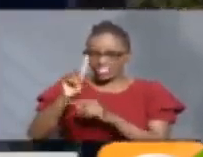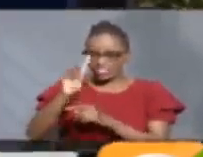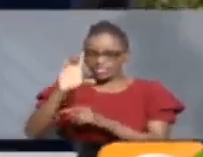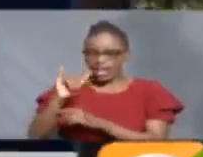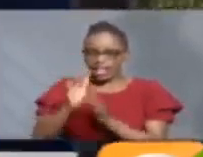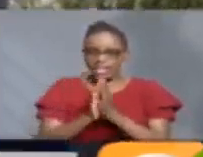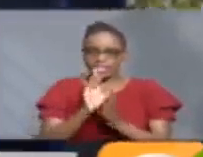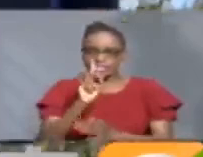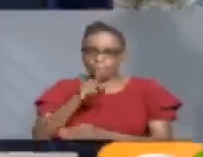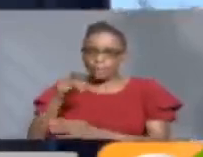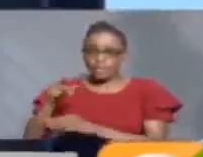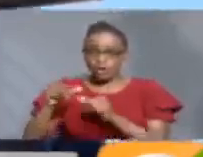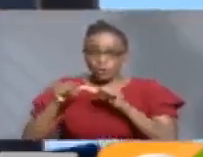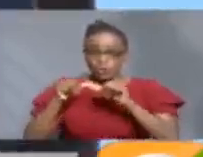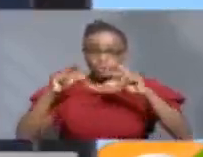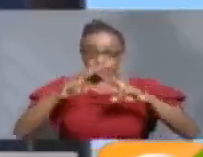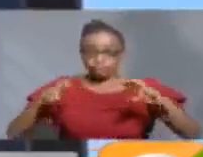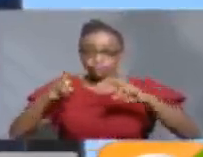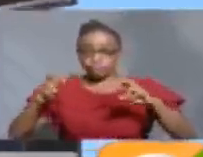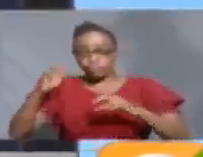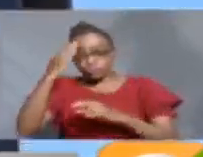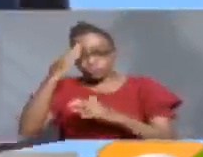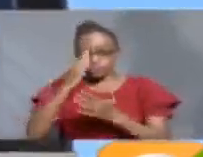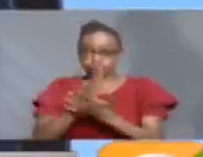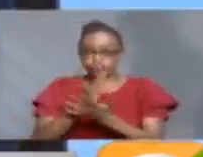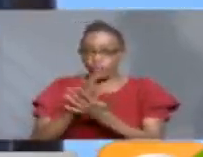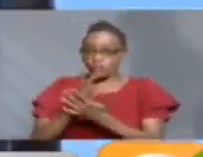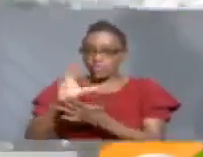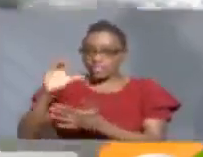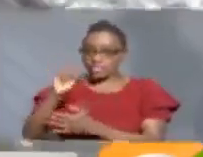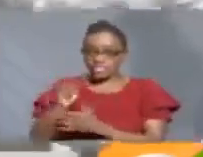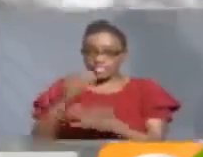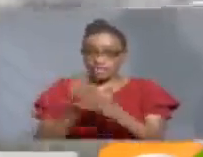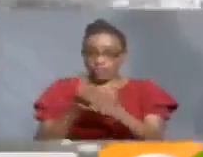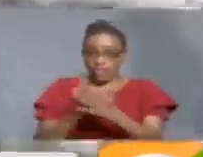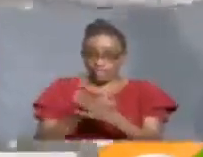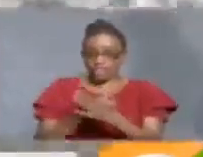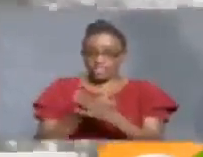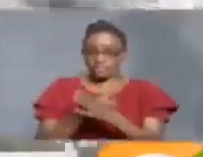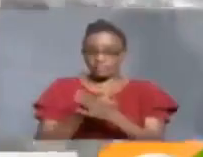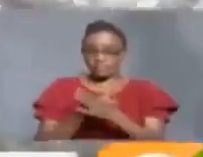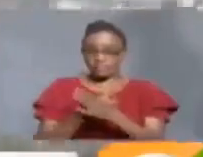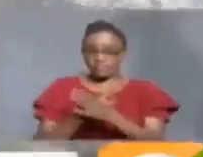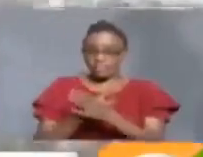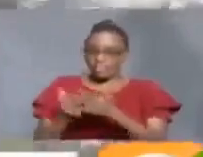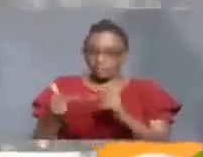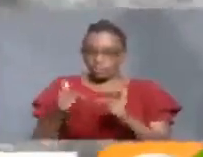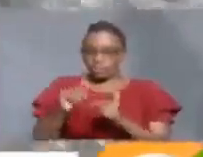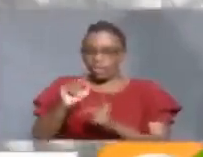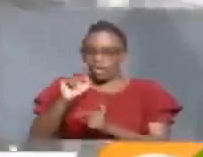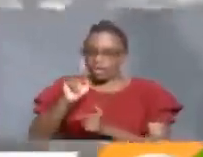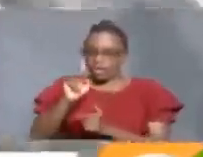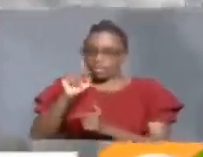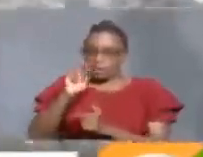na DPP wakidurusu kutafuta hatima yake waziri wa fedha Henry Rotich, sakata ya Kimwarer na